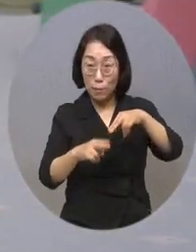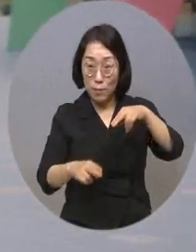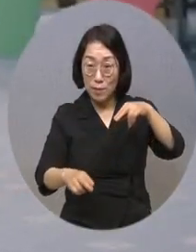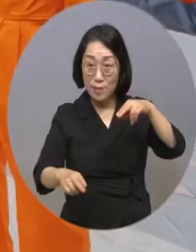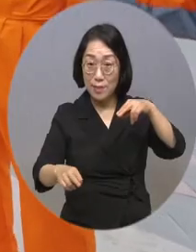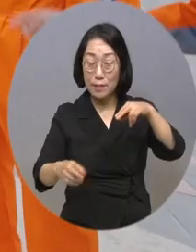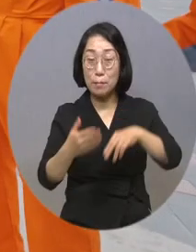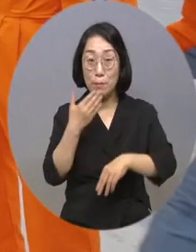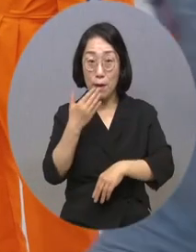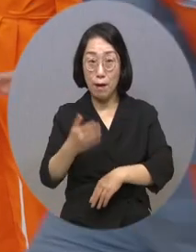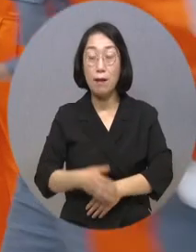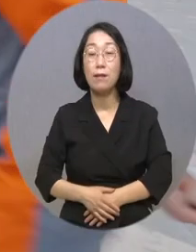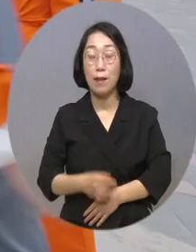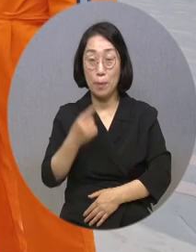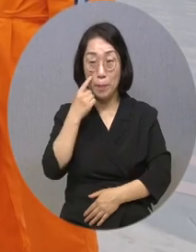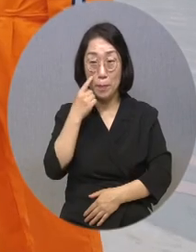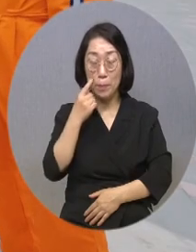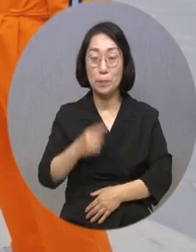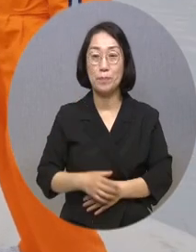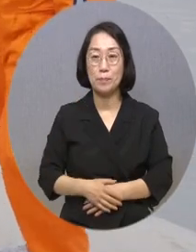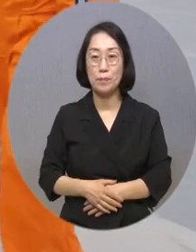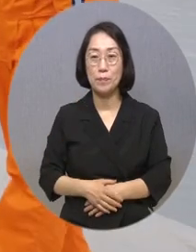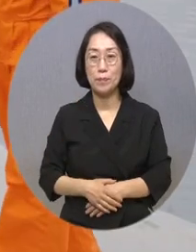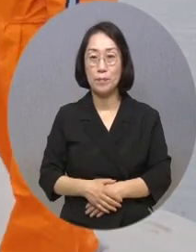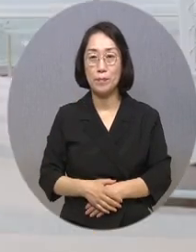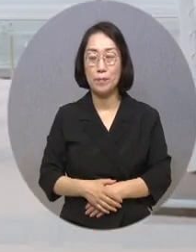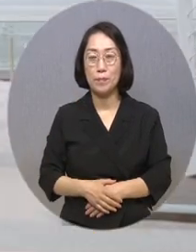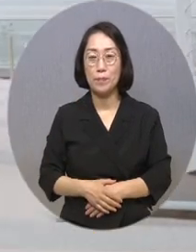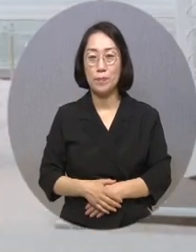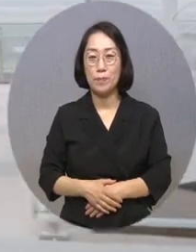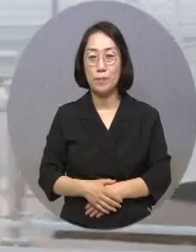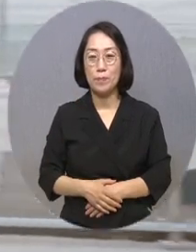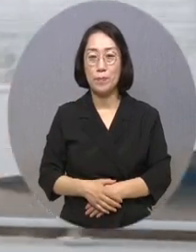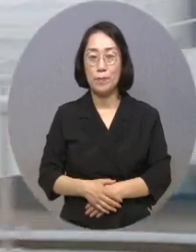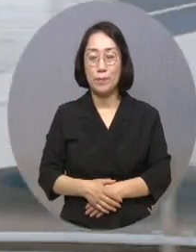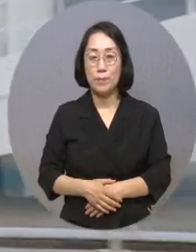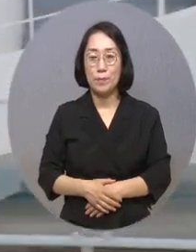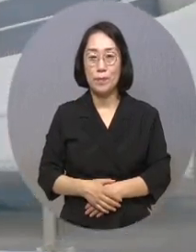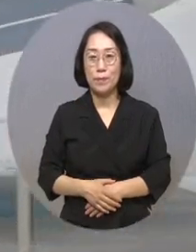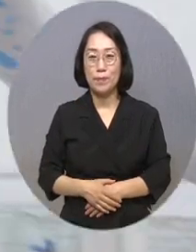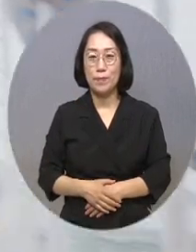건데. 미끄럼틀이요? 그럼 저 타고 오겠습니다. 먼저 인터뷰 좀 하고 계세요. 갑시다.